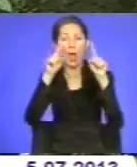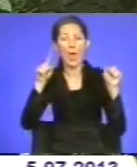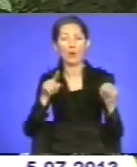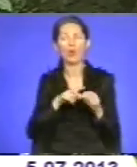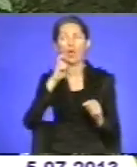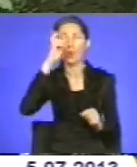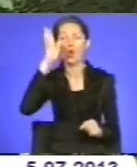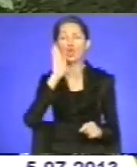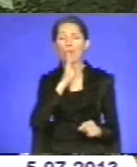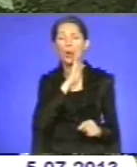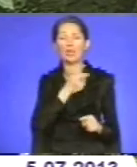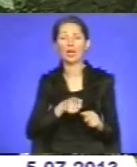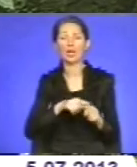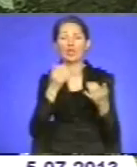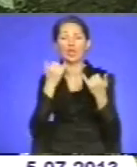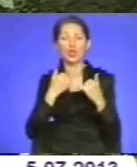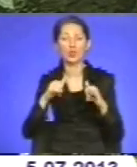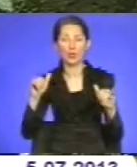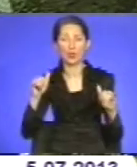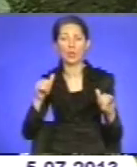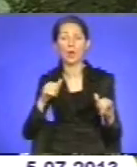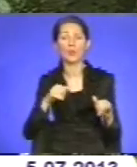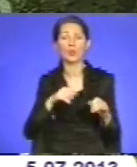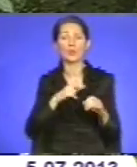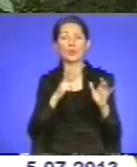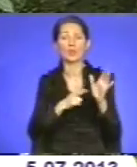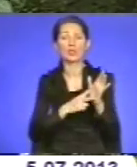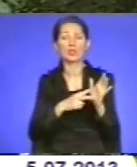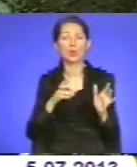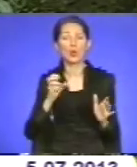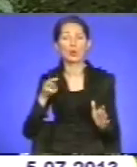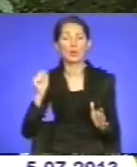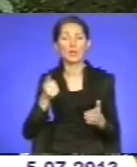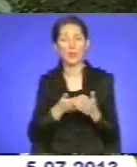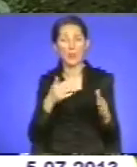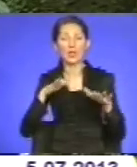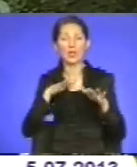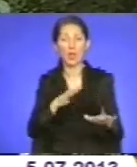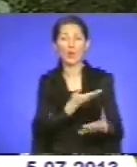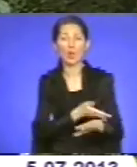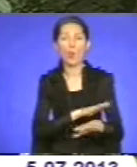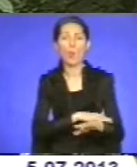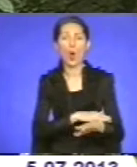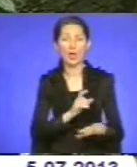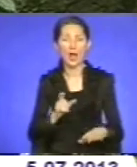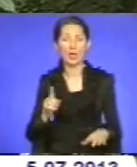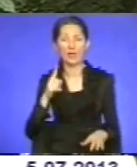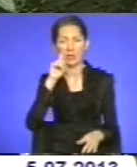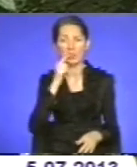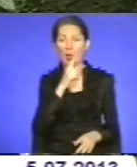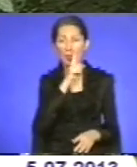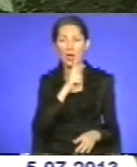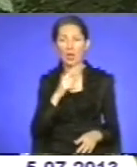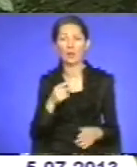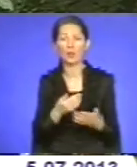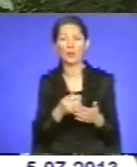Матері, яка зачудотворила у 17 столітті перед нападом поляків і заплакала. Тобто